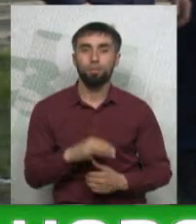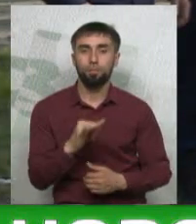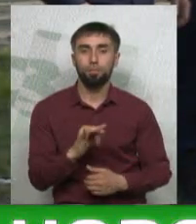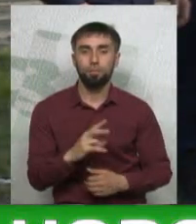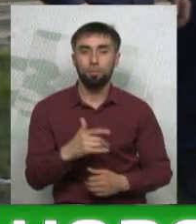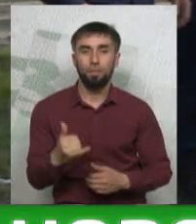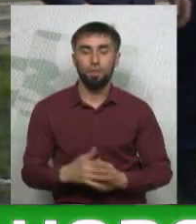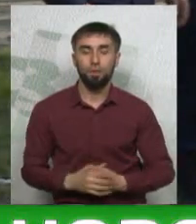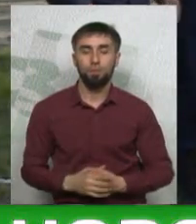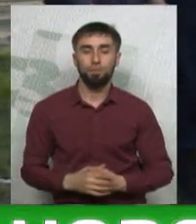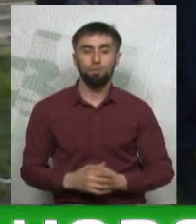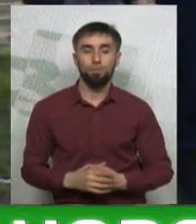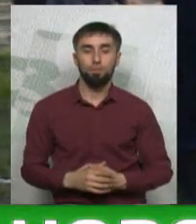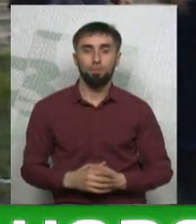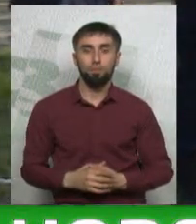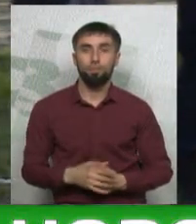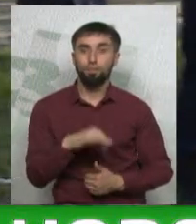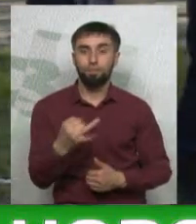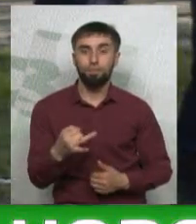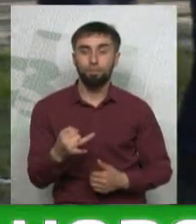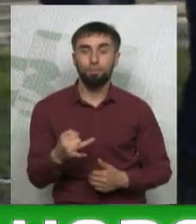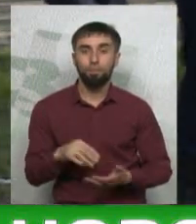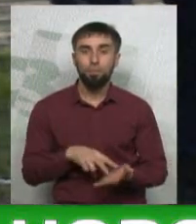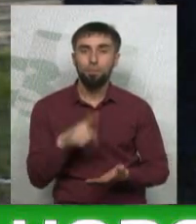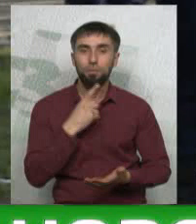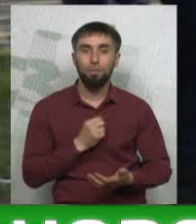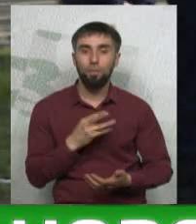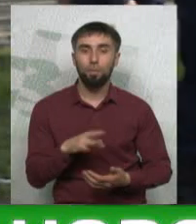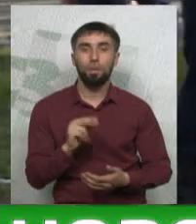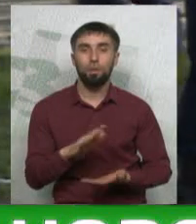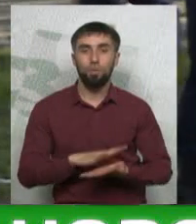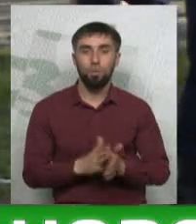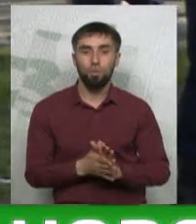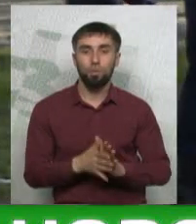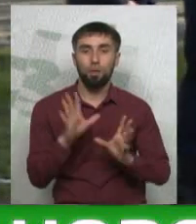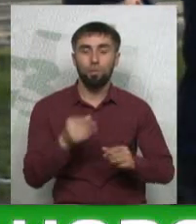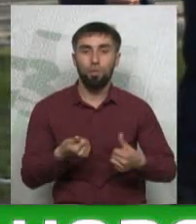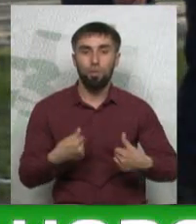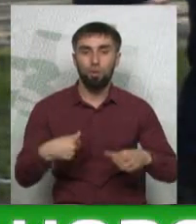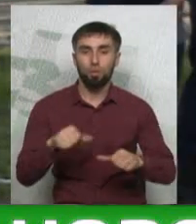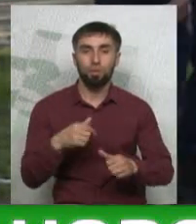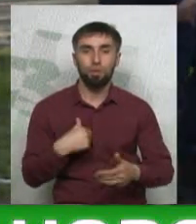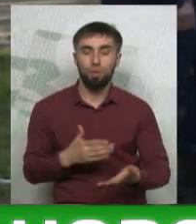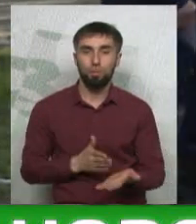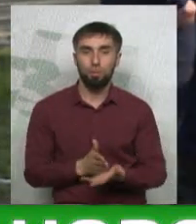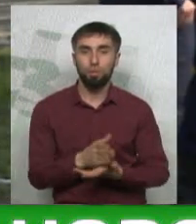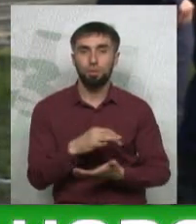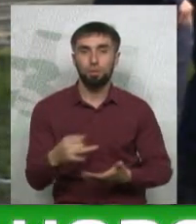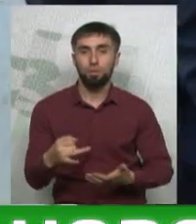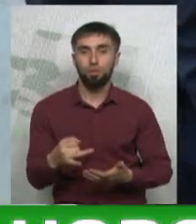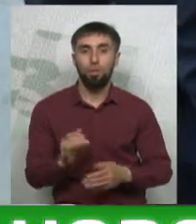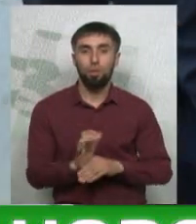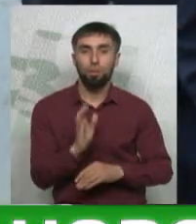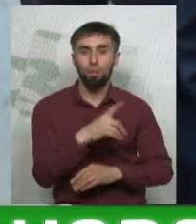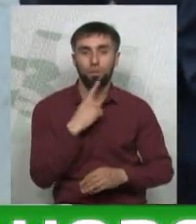ИНГУ. Вот. И явился в военкомат, как положено. Прошел всю комиссию и